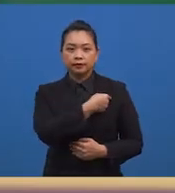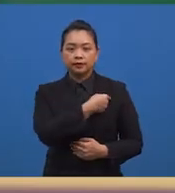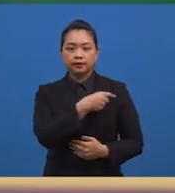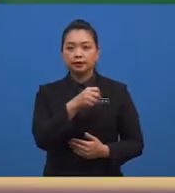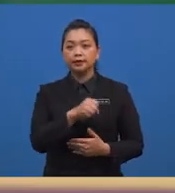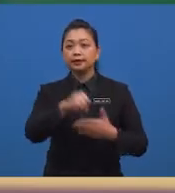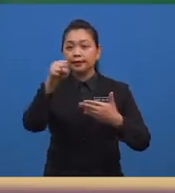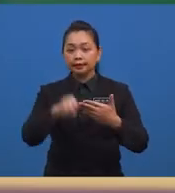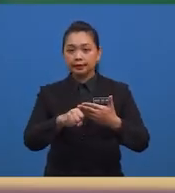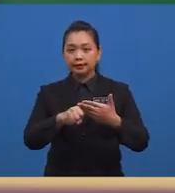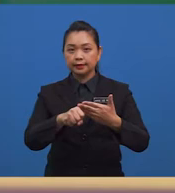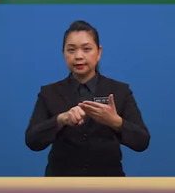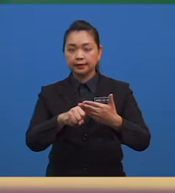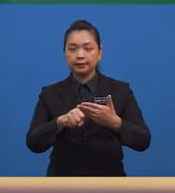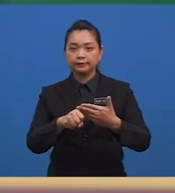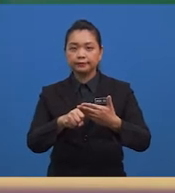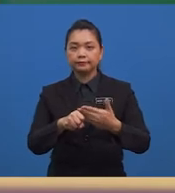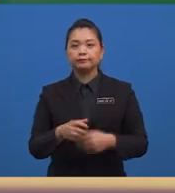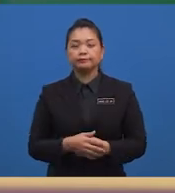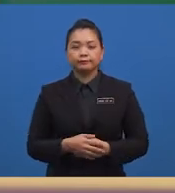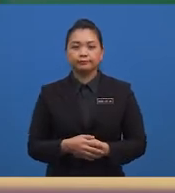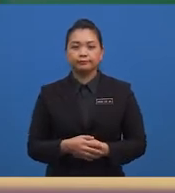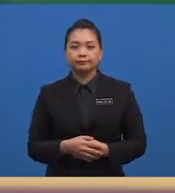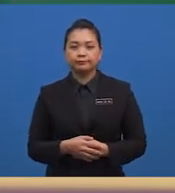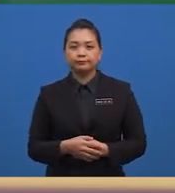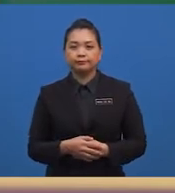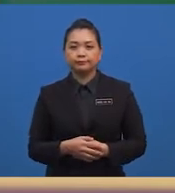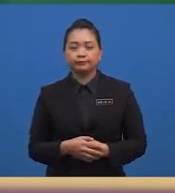Kita selesaikan satu persatu ya.